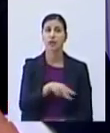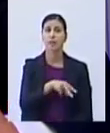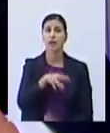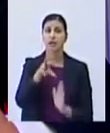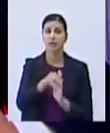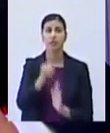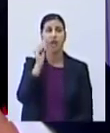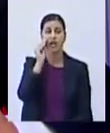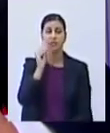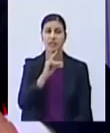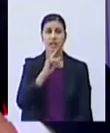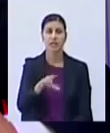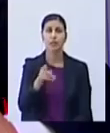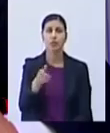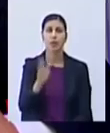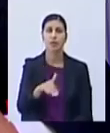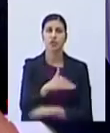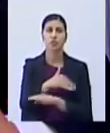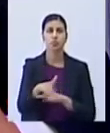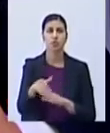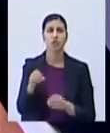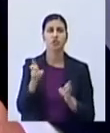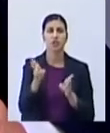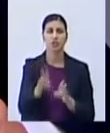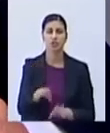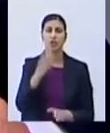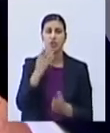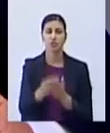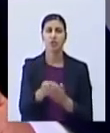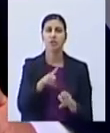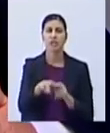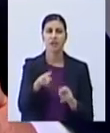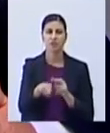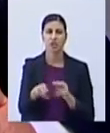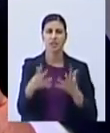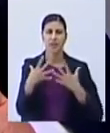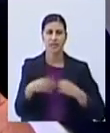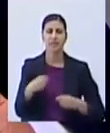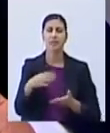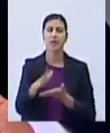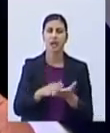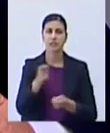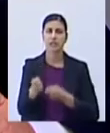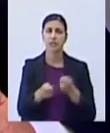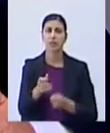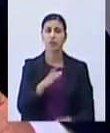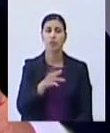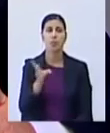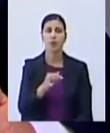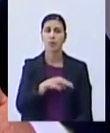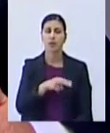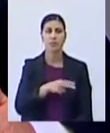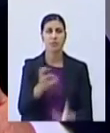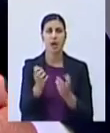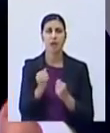პარლამენტში, აზრი არ ექნებოდა მაშინ გარეთ დარჩენას. ჩვენ დავჭერით ის მანდატები, დავწერეთ განცხადებები, მაგრამ პარლამენტმა არ